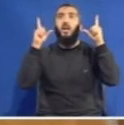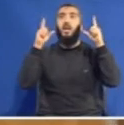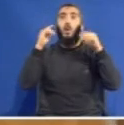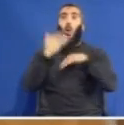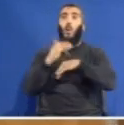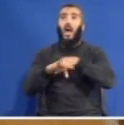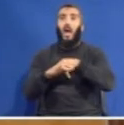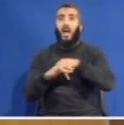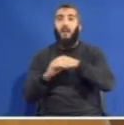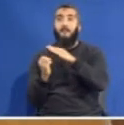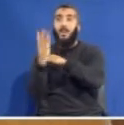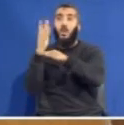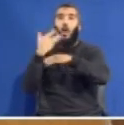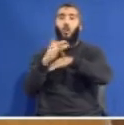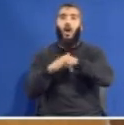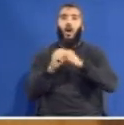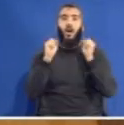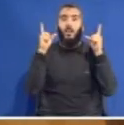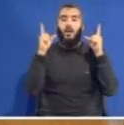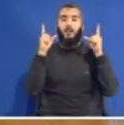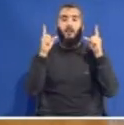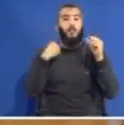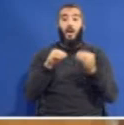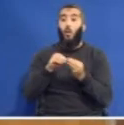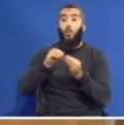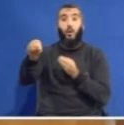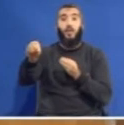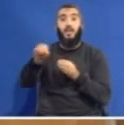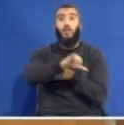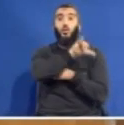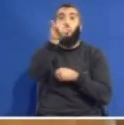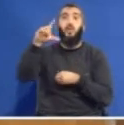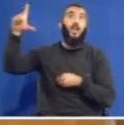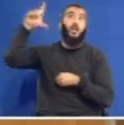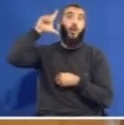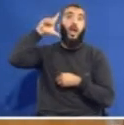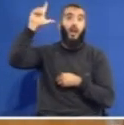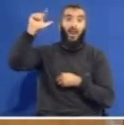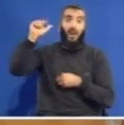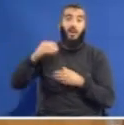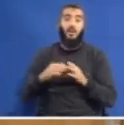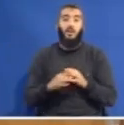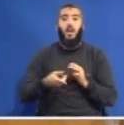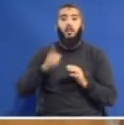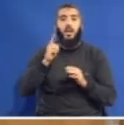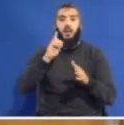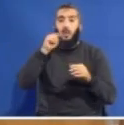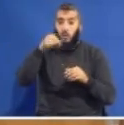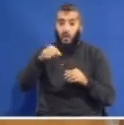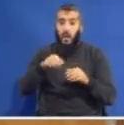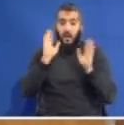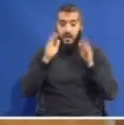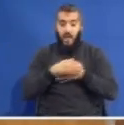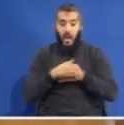يعني الفجر لا نصليه، نؤجله إلى أن تطلع الشمس بمقدار الرمح، لكن الصبح نصليه على الفور